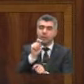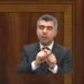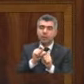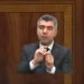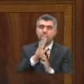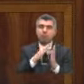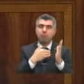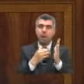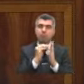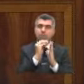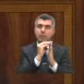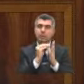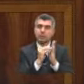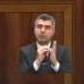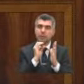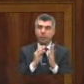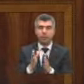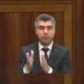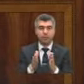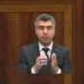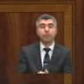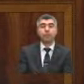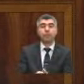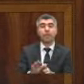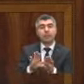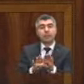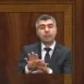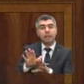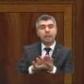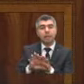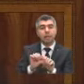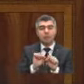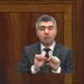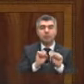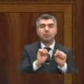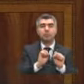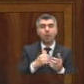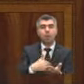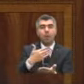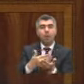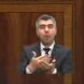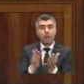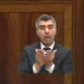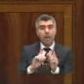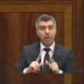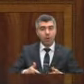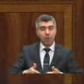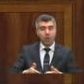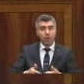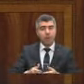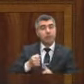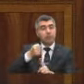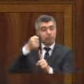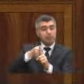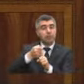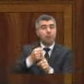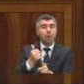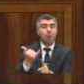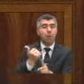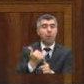حددناها. ومن بين التدابير المتخذة للتصدي للهدر المدرسي يتم تركيز الجهود على